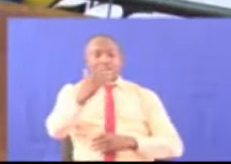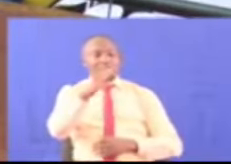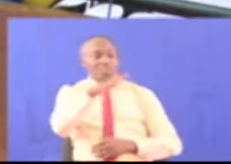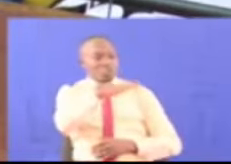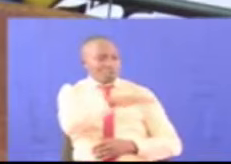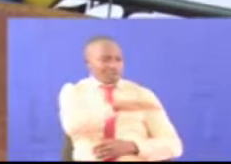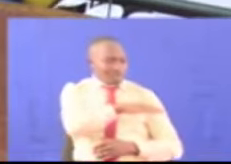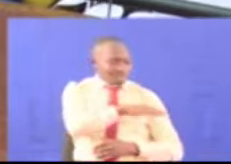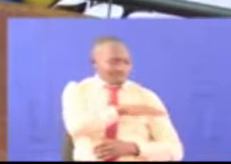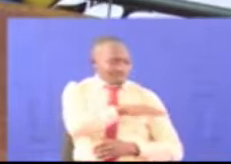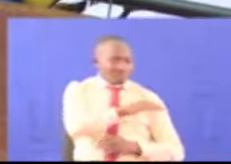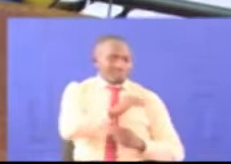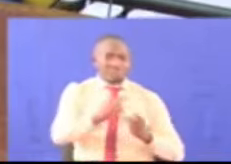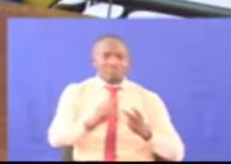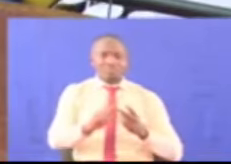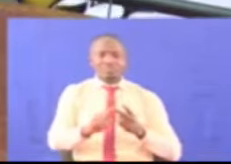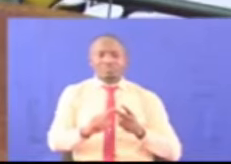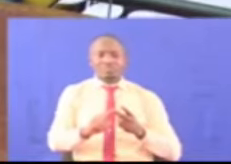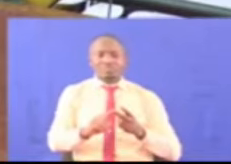jioni.